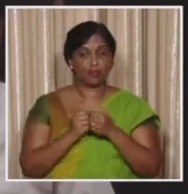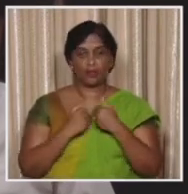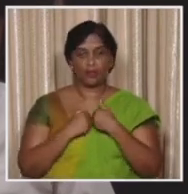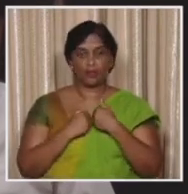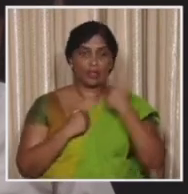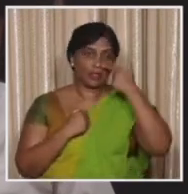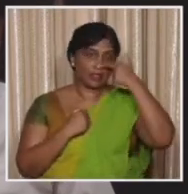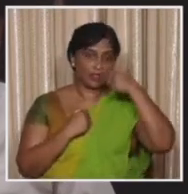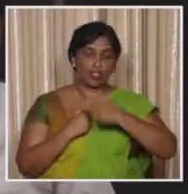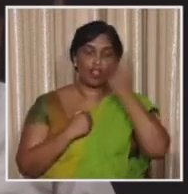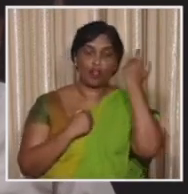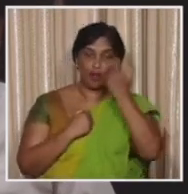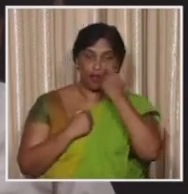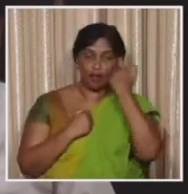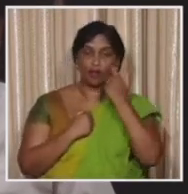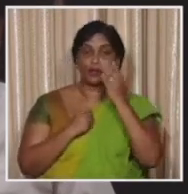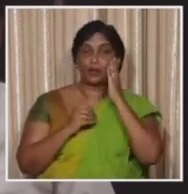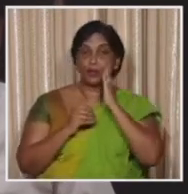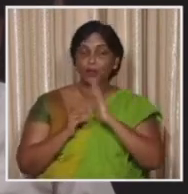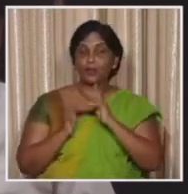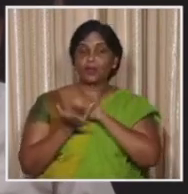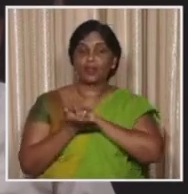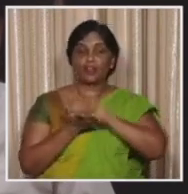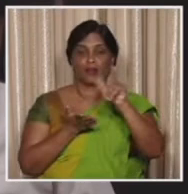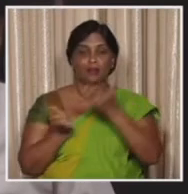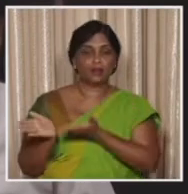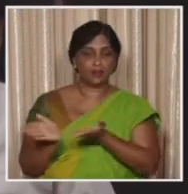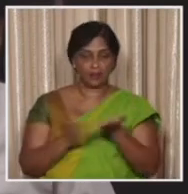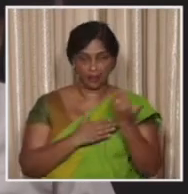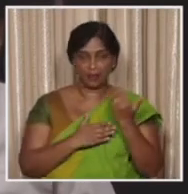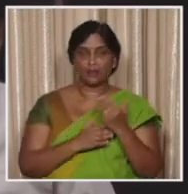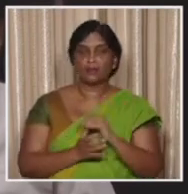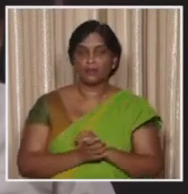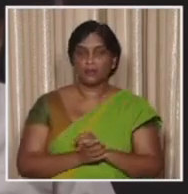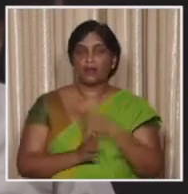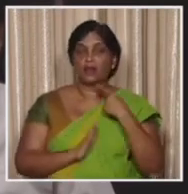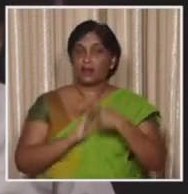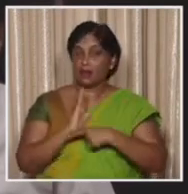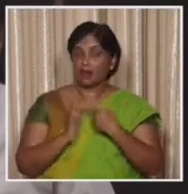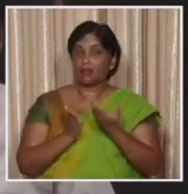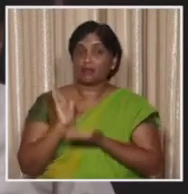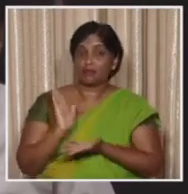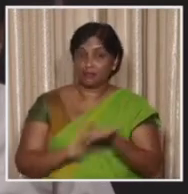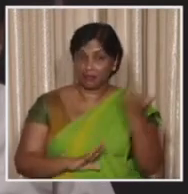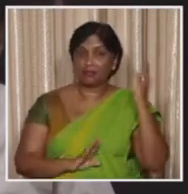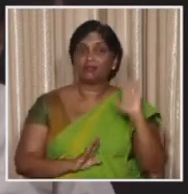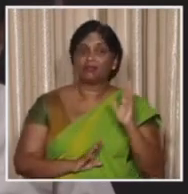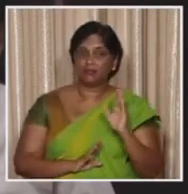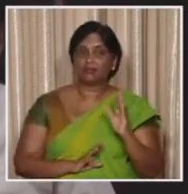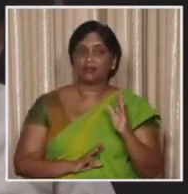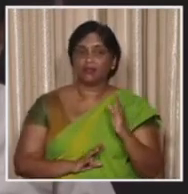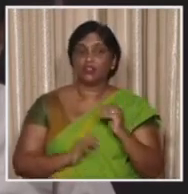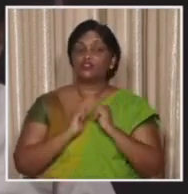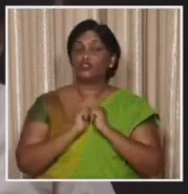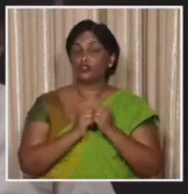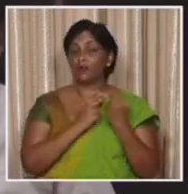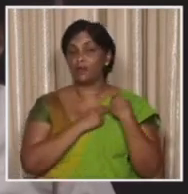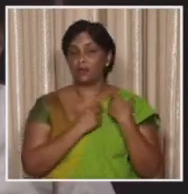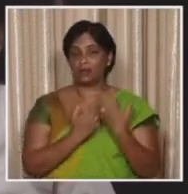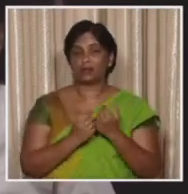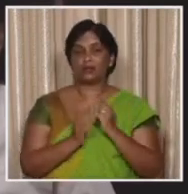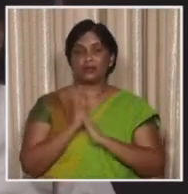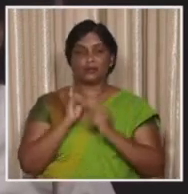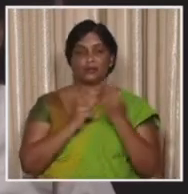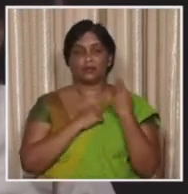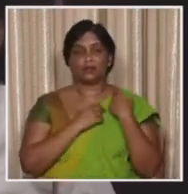තෙල් ටිකක් හොයලා ඉන්න සුද්දව එයාපෝර්ට් එකට හරින එක. ඒ කියන්නේ ලංකාවෙන් පිටත් කරලා හැරීම තමයි ජොබ් එක බාර ගන්නකොට